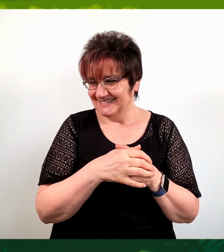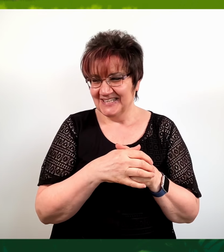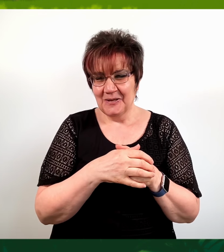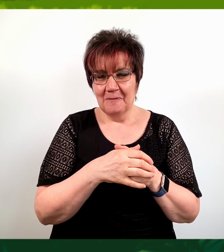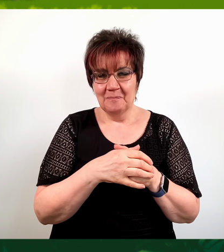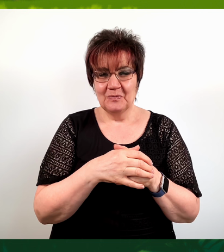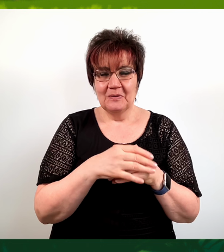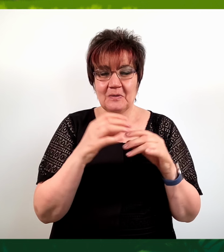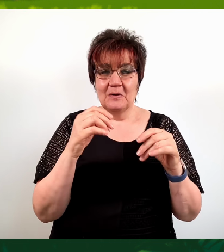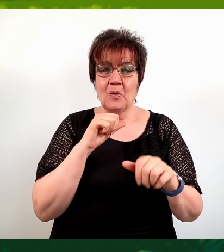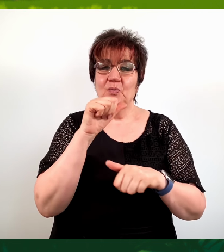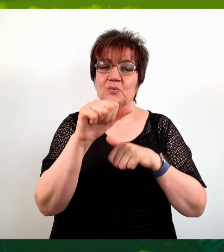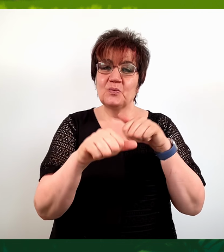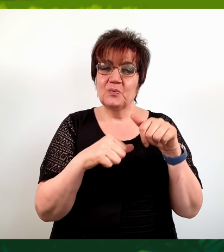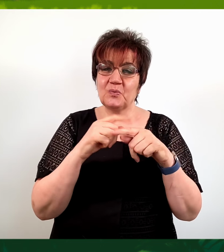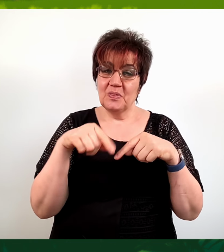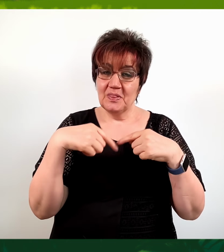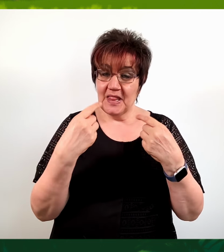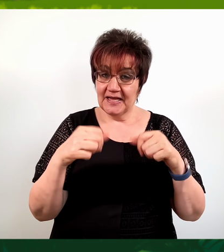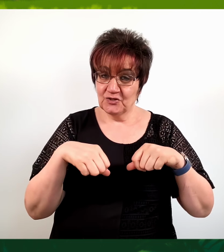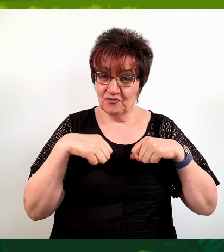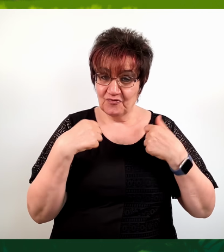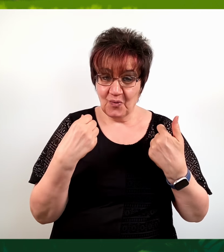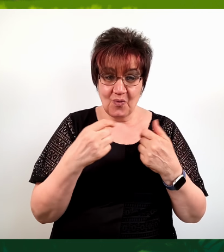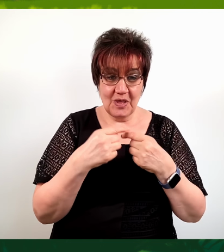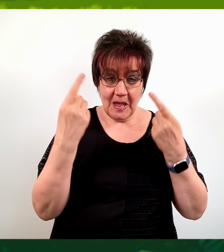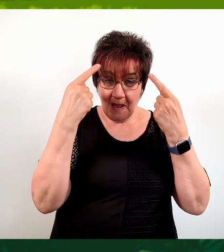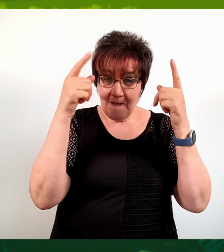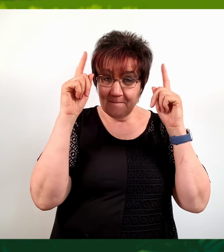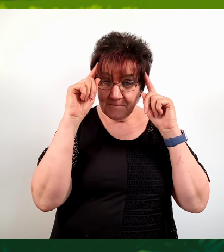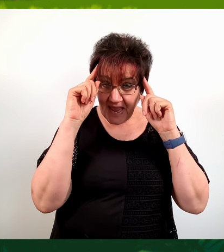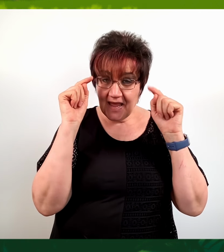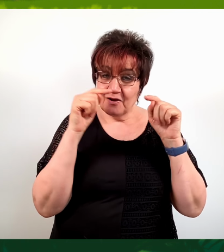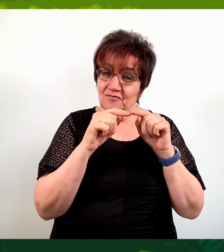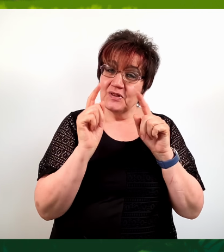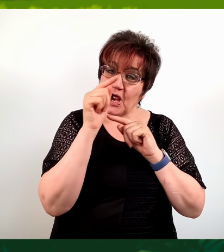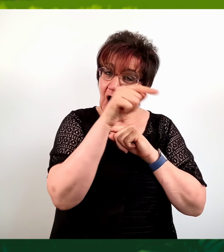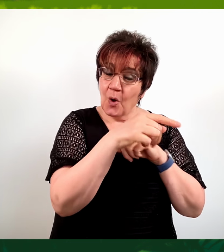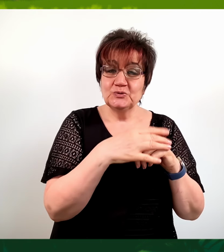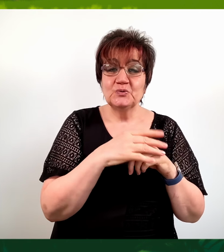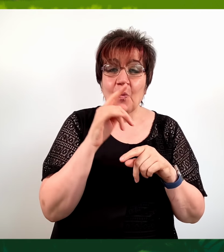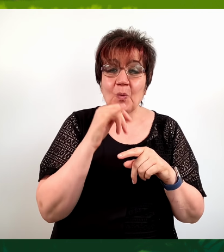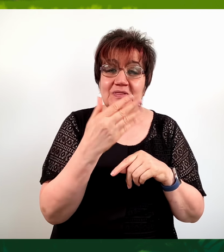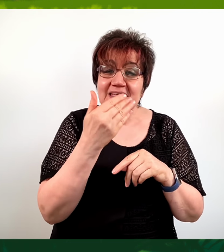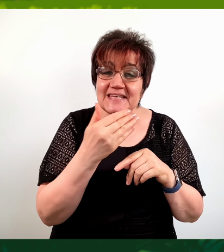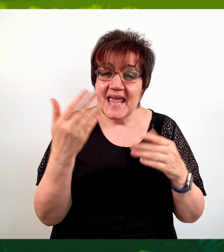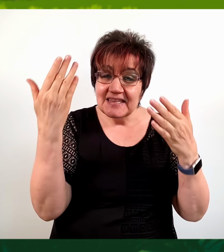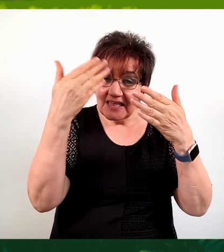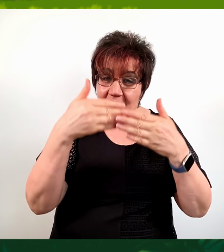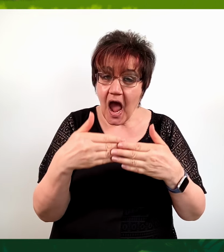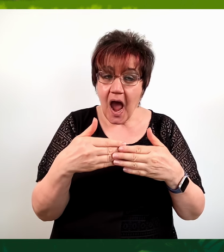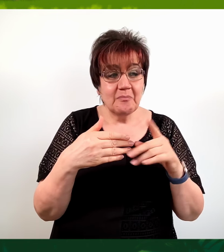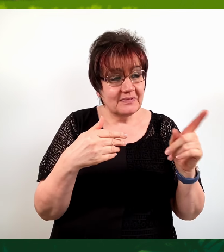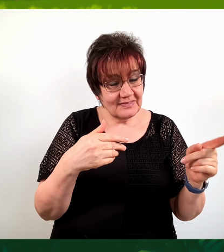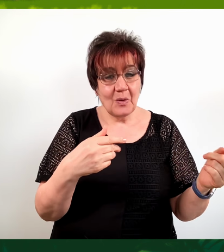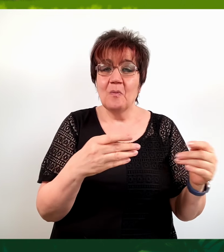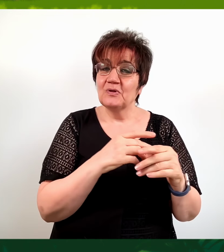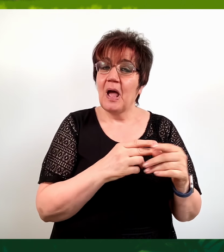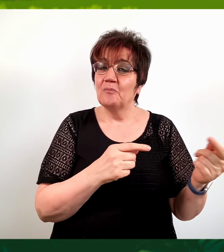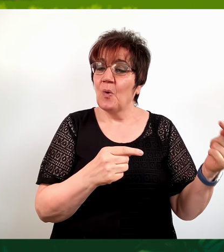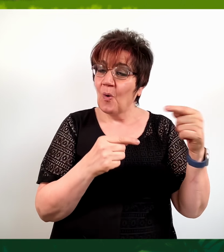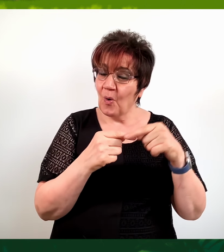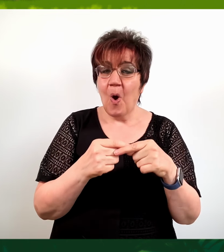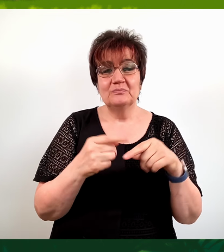Am nächsten Morgen verließ der Bär die Hütte und kam nun jeden Abend das Mütterchen mit den beiden Töchtern